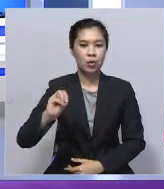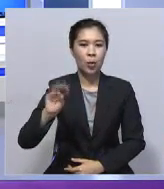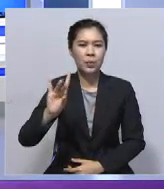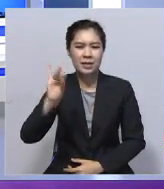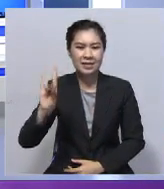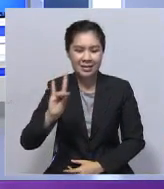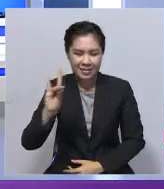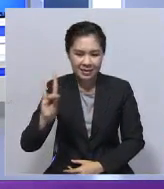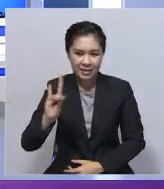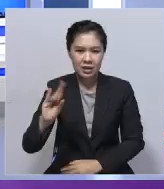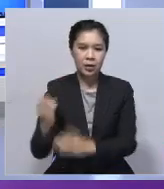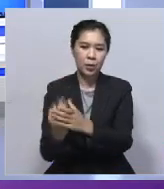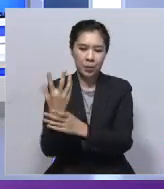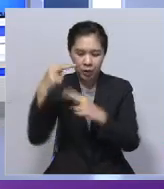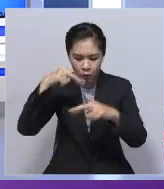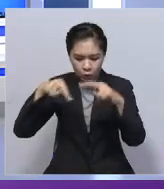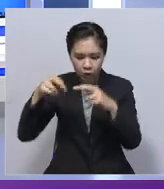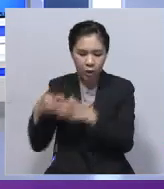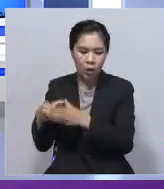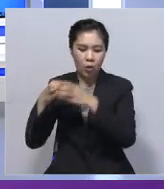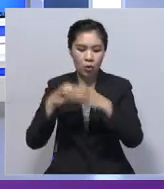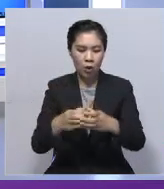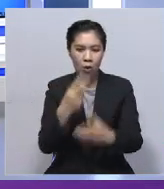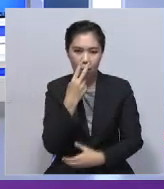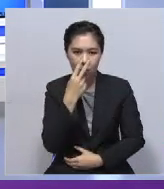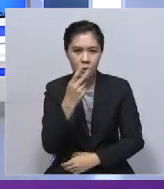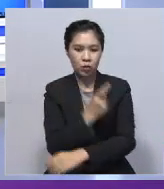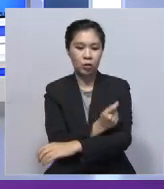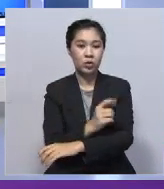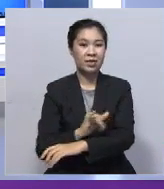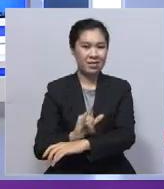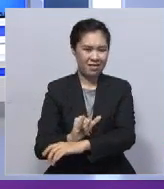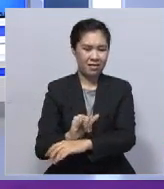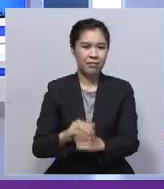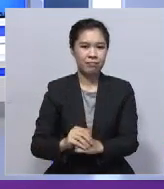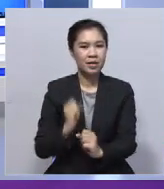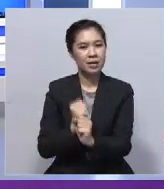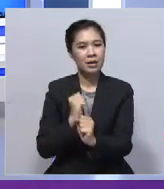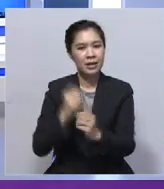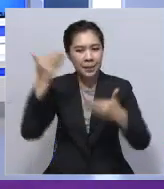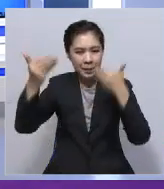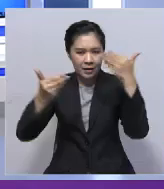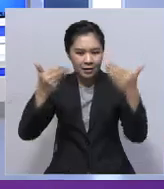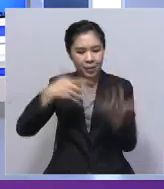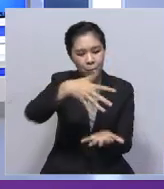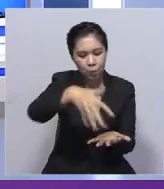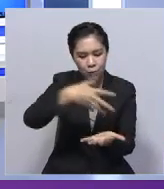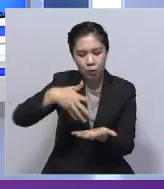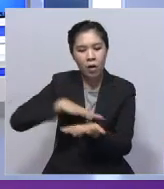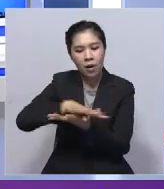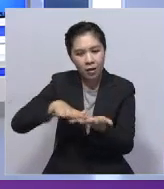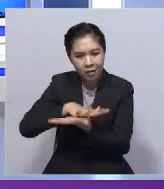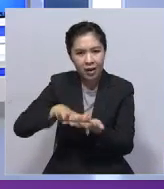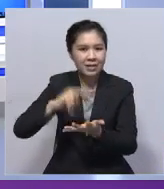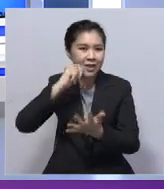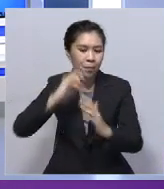ธุ์พืชนำกำลังเจ้าหน้าที่ลงพื้นที่วัดบันไดช้างจังหวัดพระนครศรีอยุธยาเพื่อดำเนินกิจกรรมบิ๊กคลีนนิ่งเดย์ฟื้นฟูพื้นที่ประสบอุทก